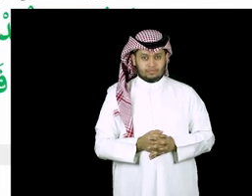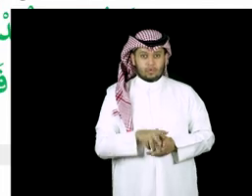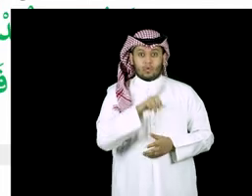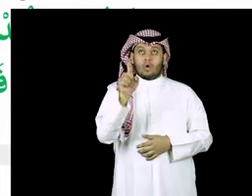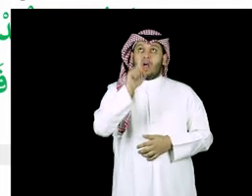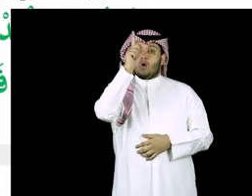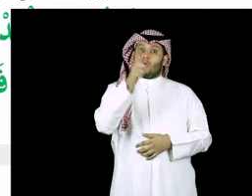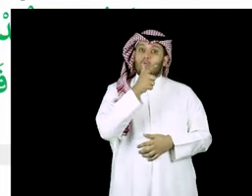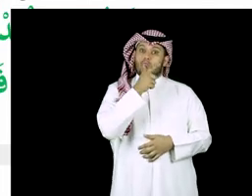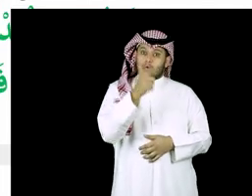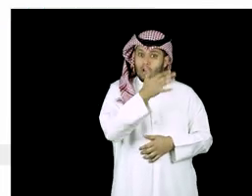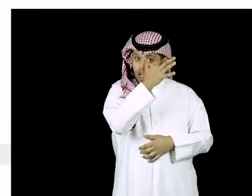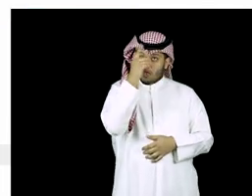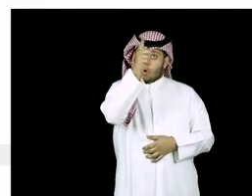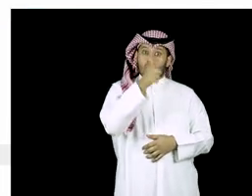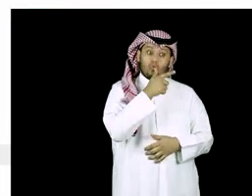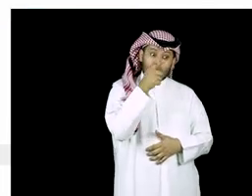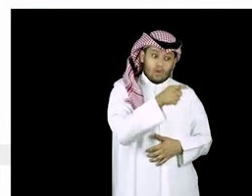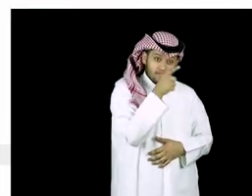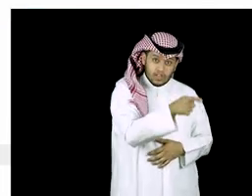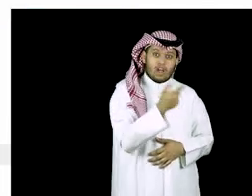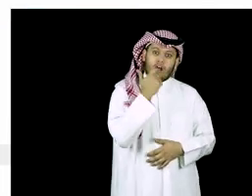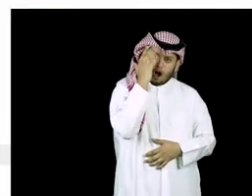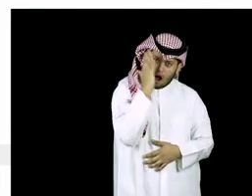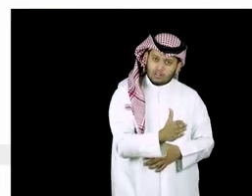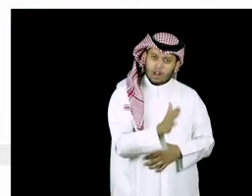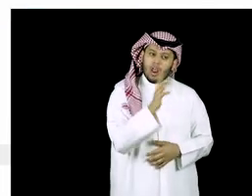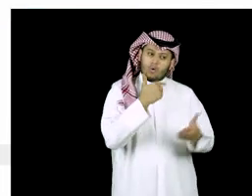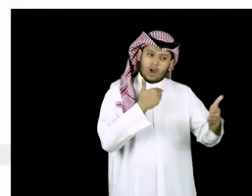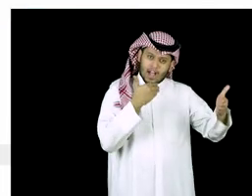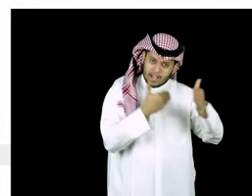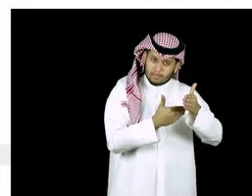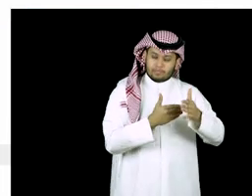وقوله تعالى: وإذا قلتم فاعدلوا ولو كان ذا قربى.